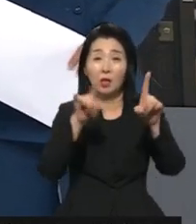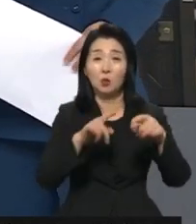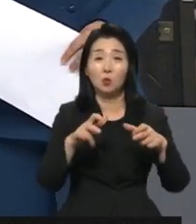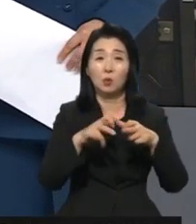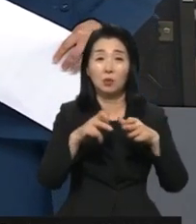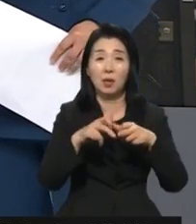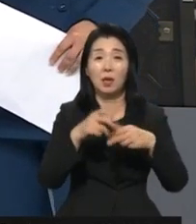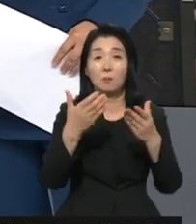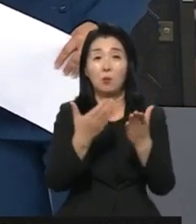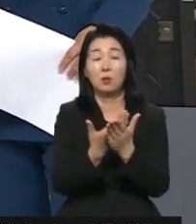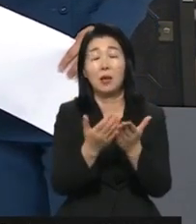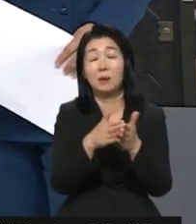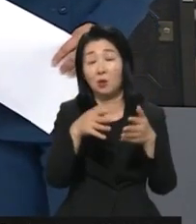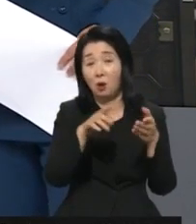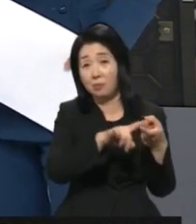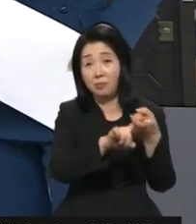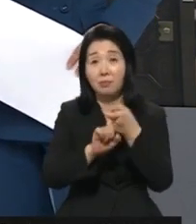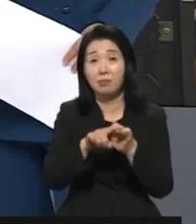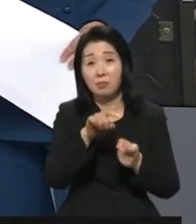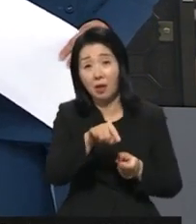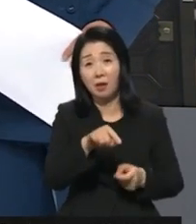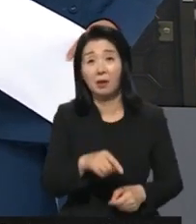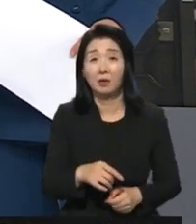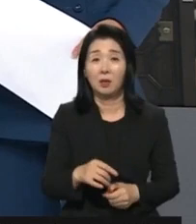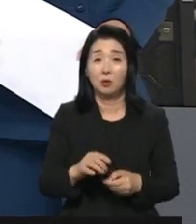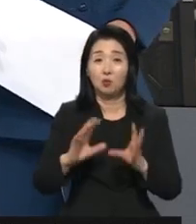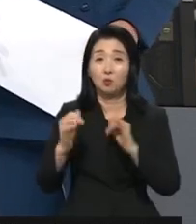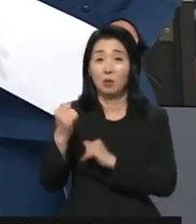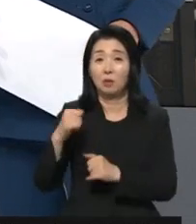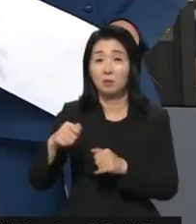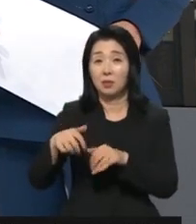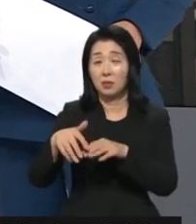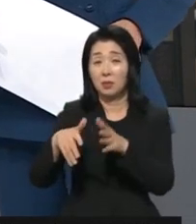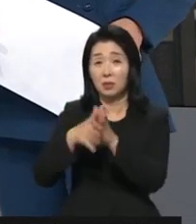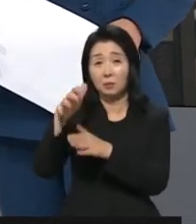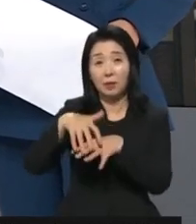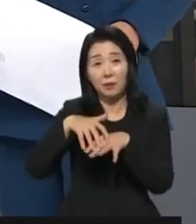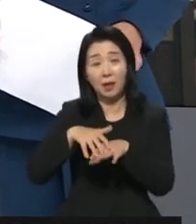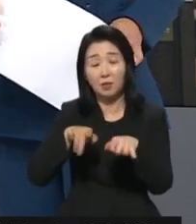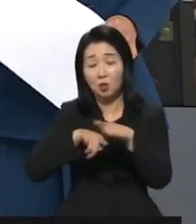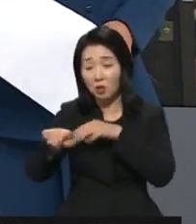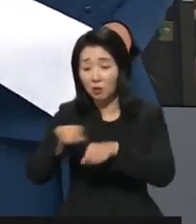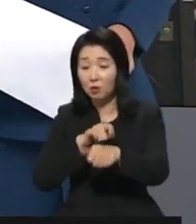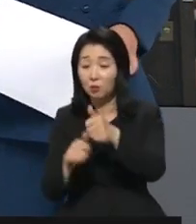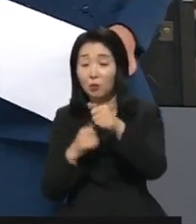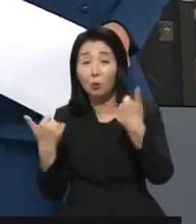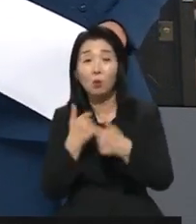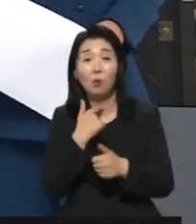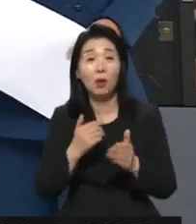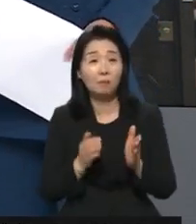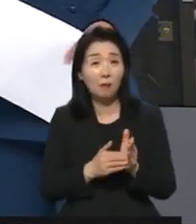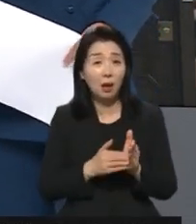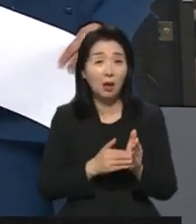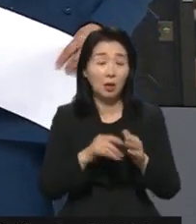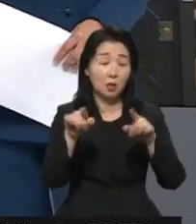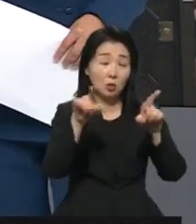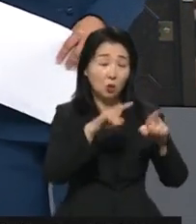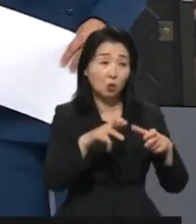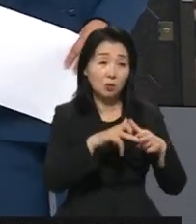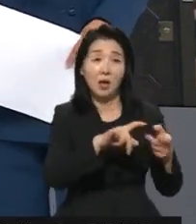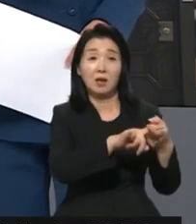전국장애인차별철폐연대 전장연 얘긴데요. 국민의힘 시민단체 선진화특위가 오늘 회의를 열었는데 전장연을 콕